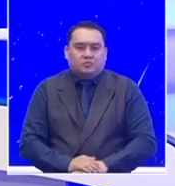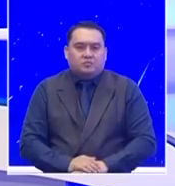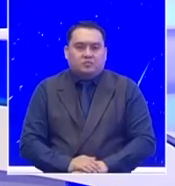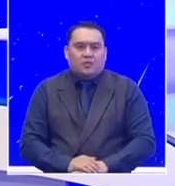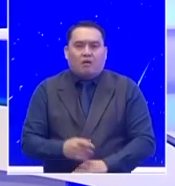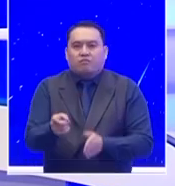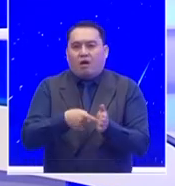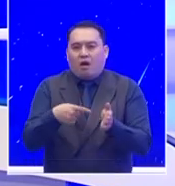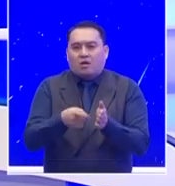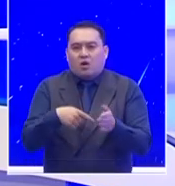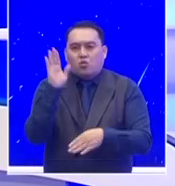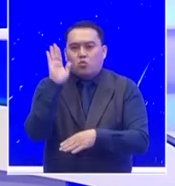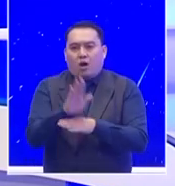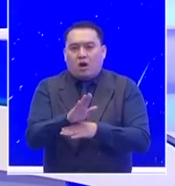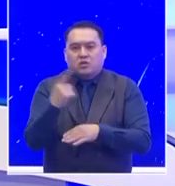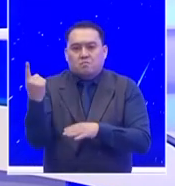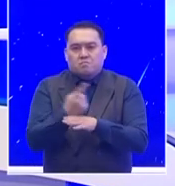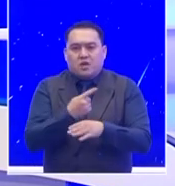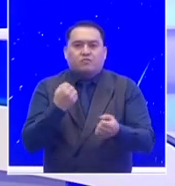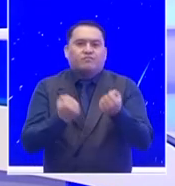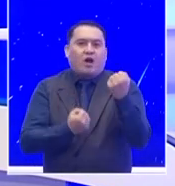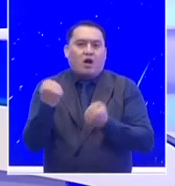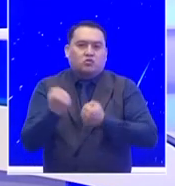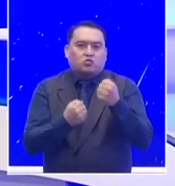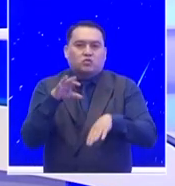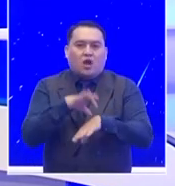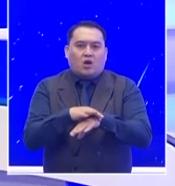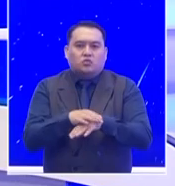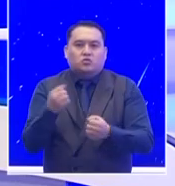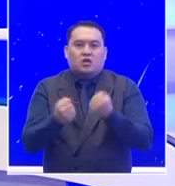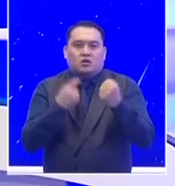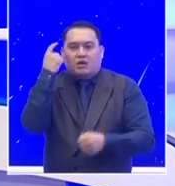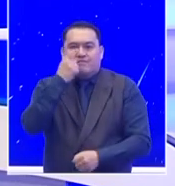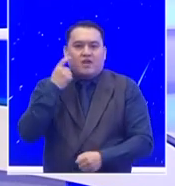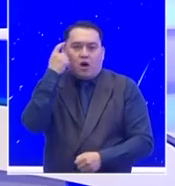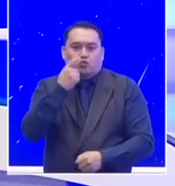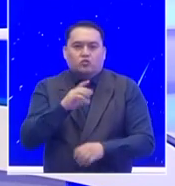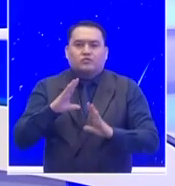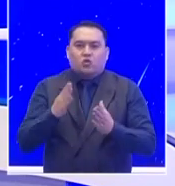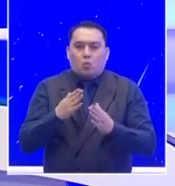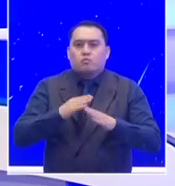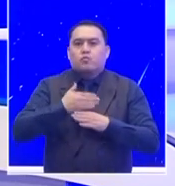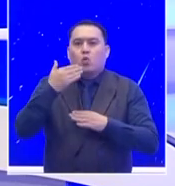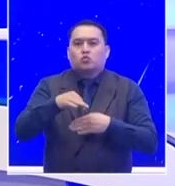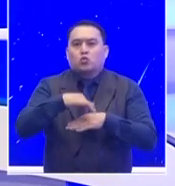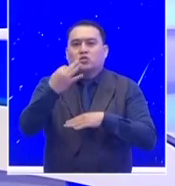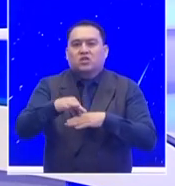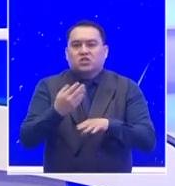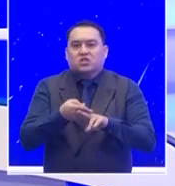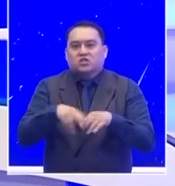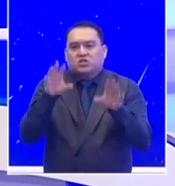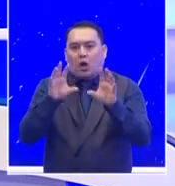В Караганде вынесли приговор первому водителю, задержанному за езду в нетрезвом состоянии после ужесточения